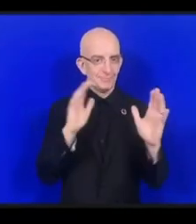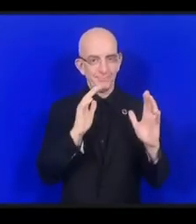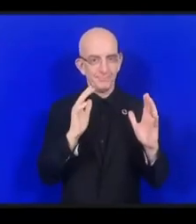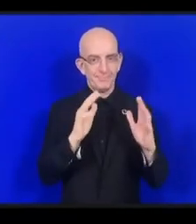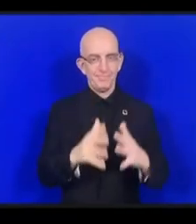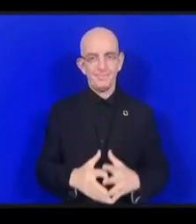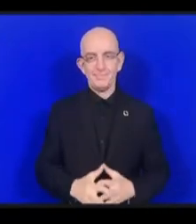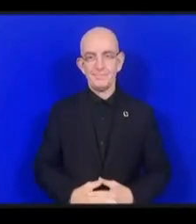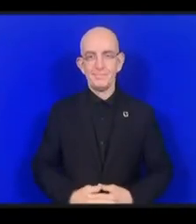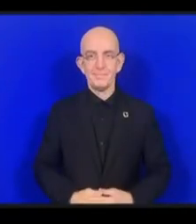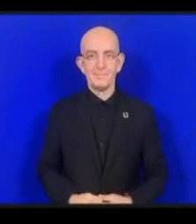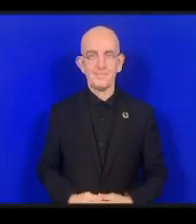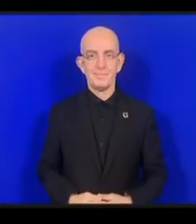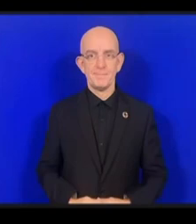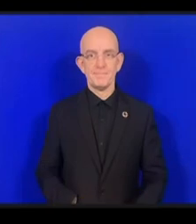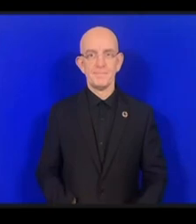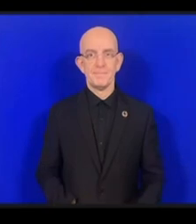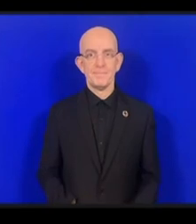И